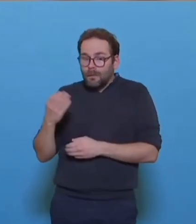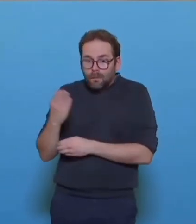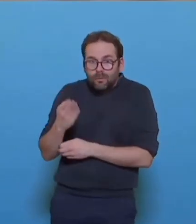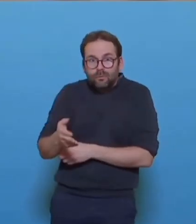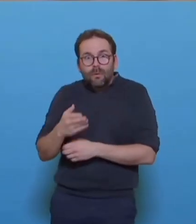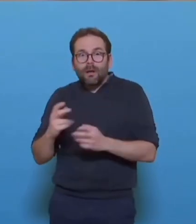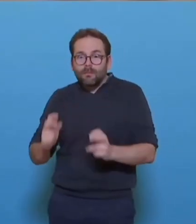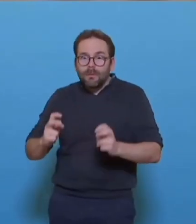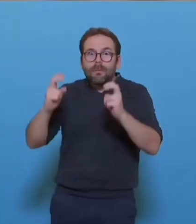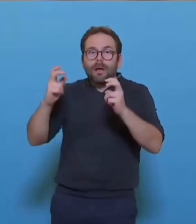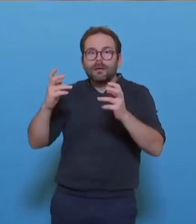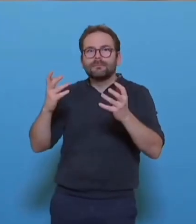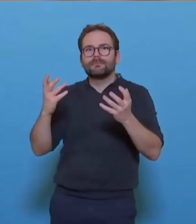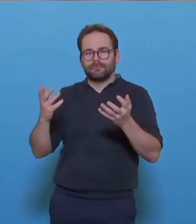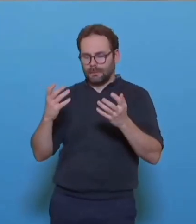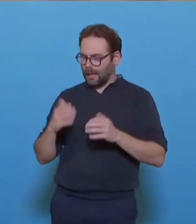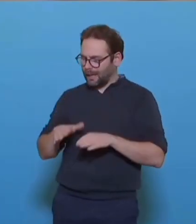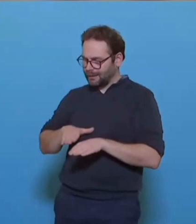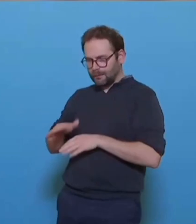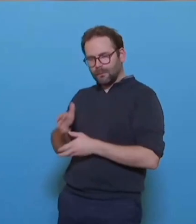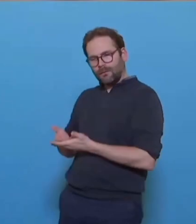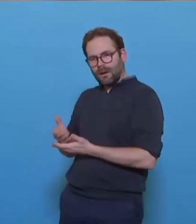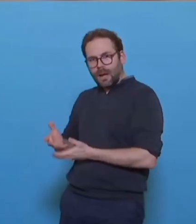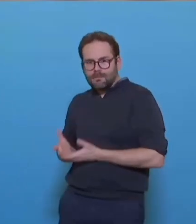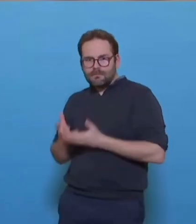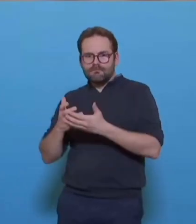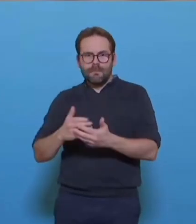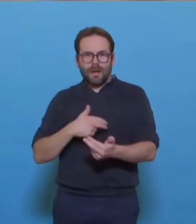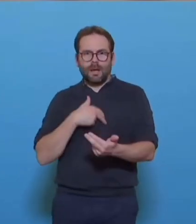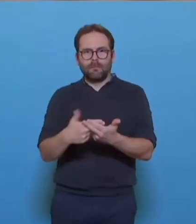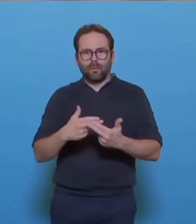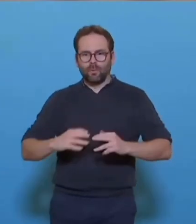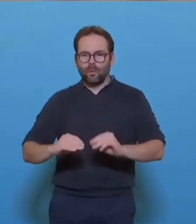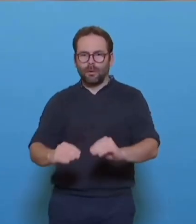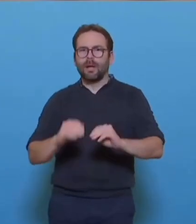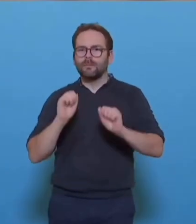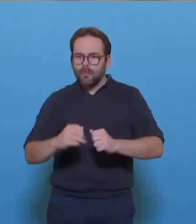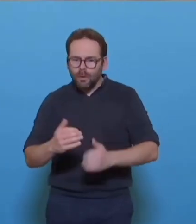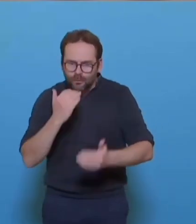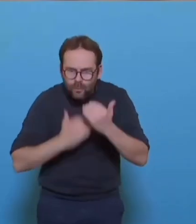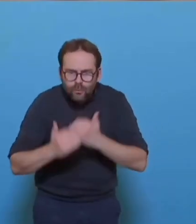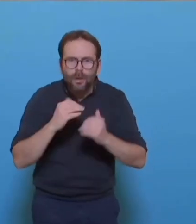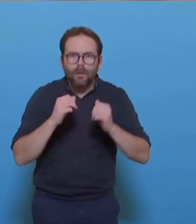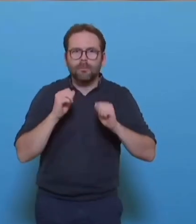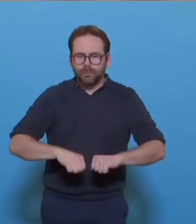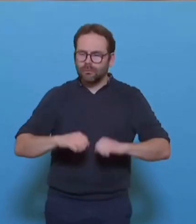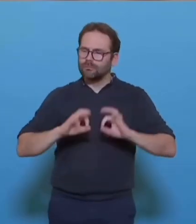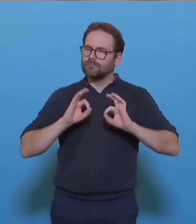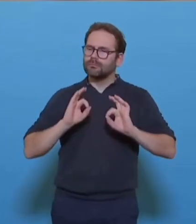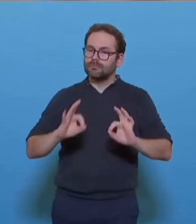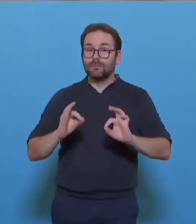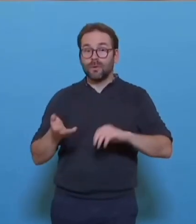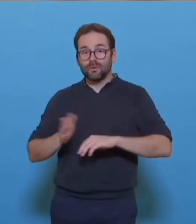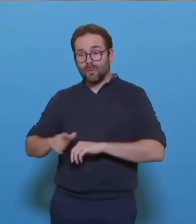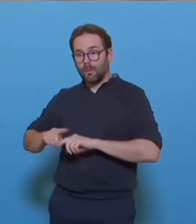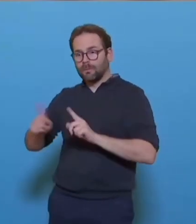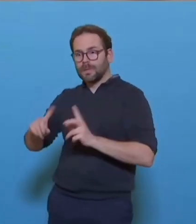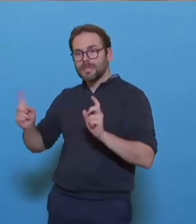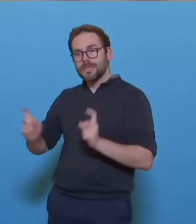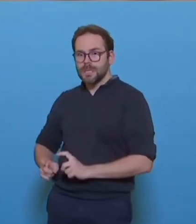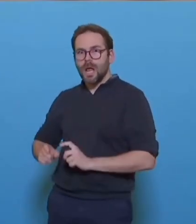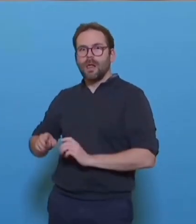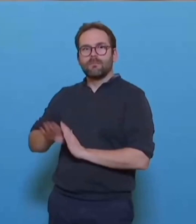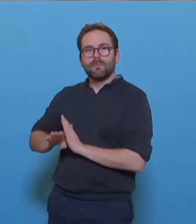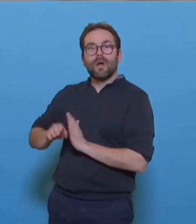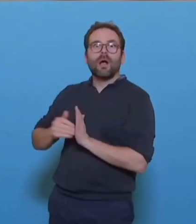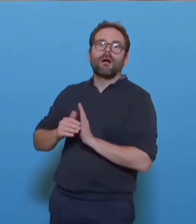ce dispositif est une réponse concrète qui permet à chaque étudiant de se nourrir convenablement sans alourdir un budget déjà restreint.